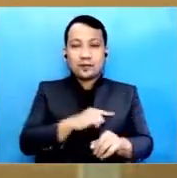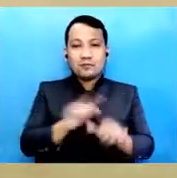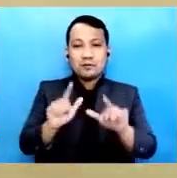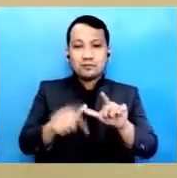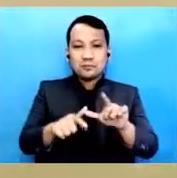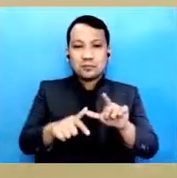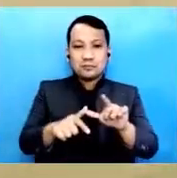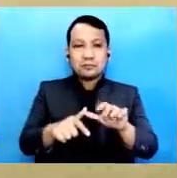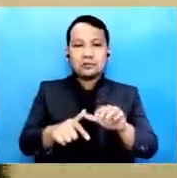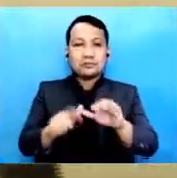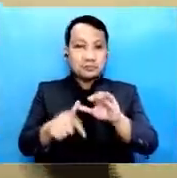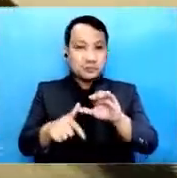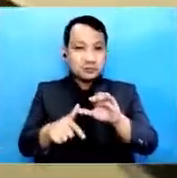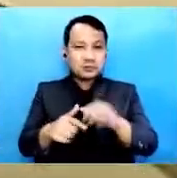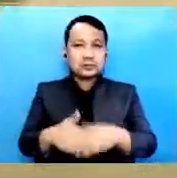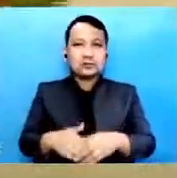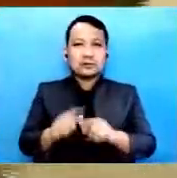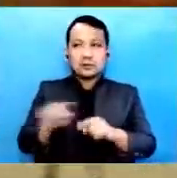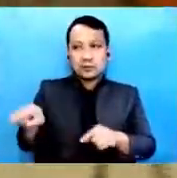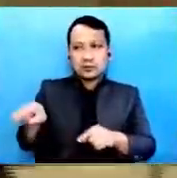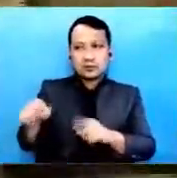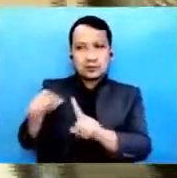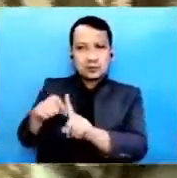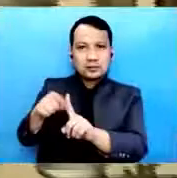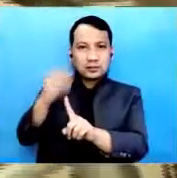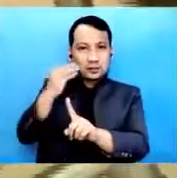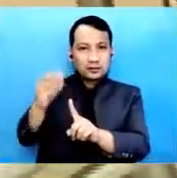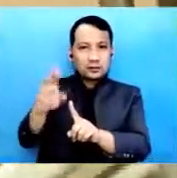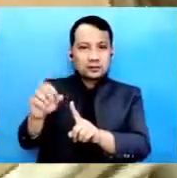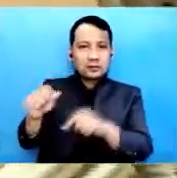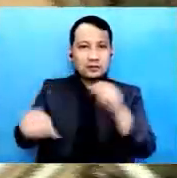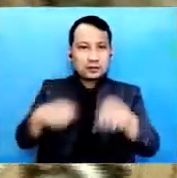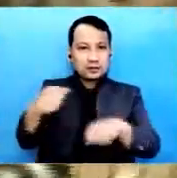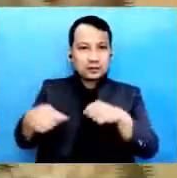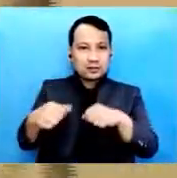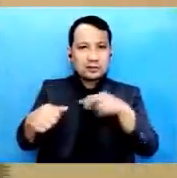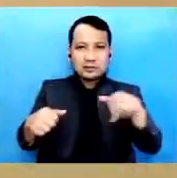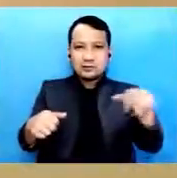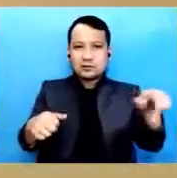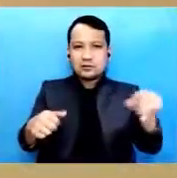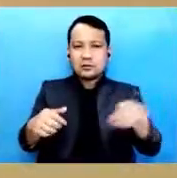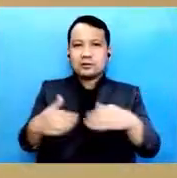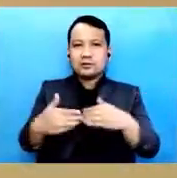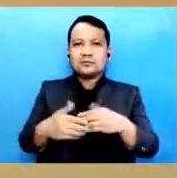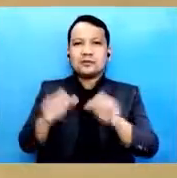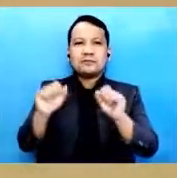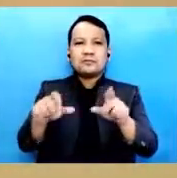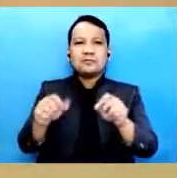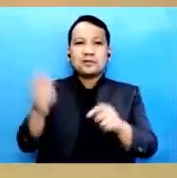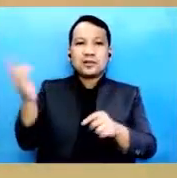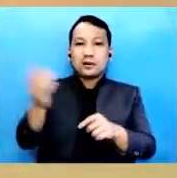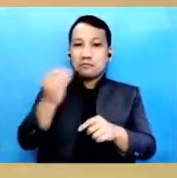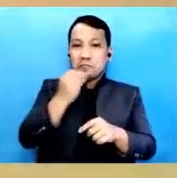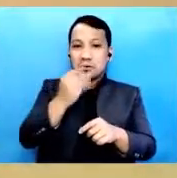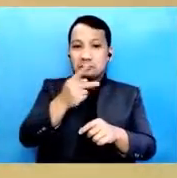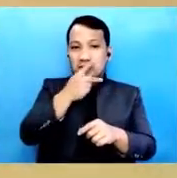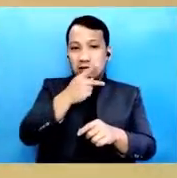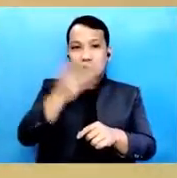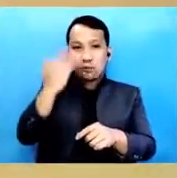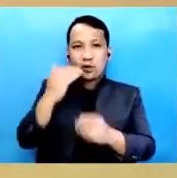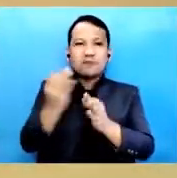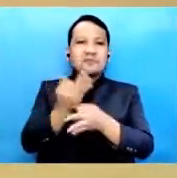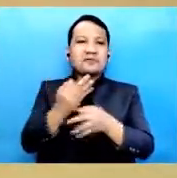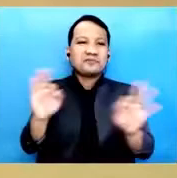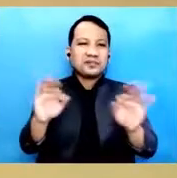disabilities. Habang si Mary Ann, di na kailangang maglakad habang naglalako ng merienda dahil may bike na